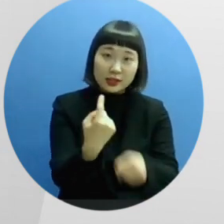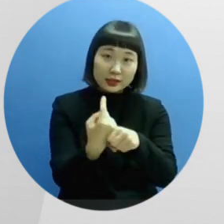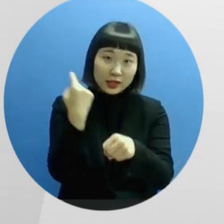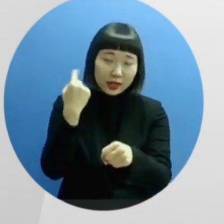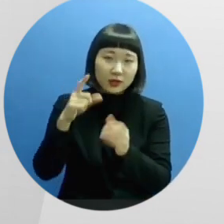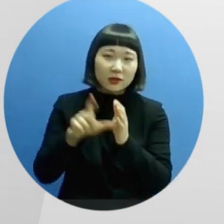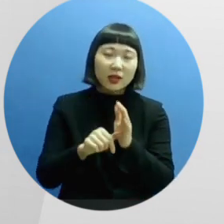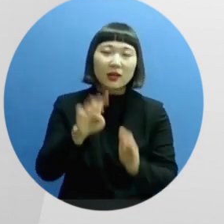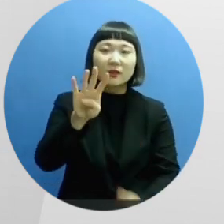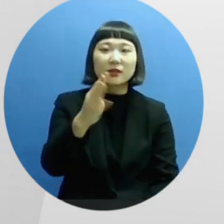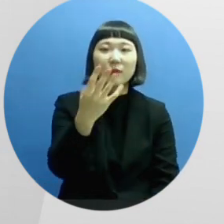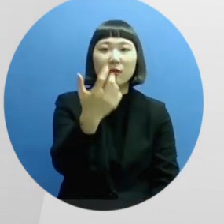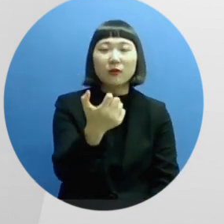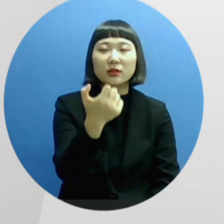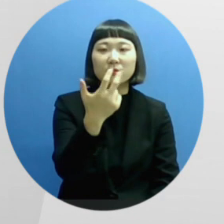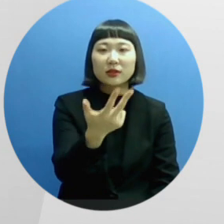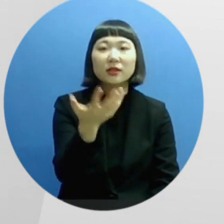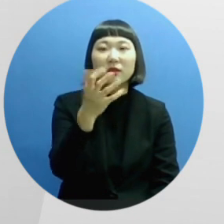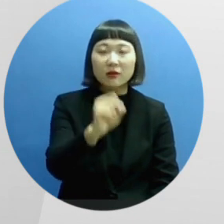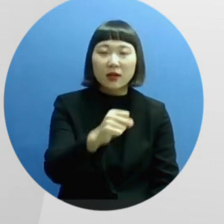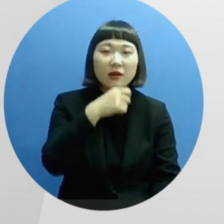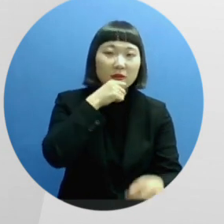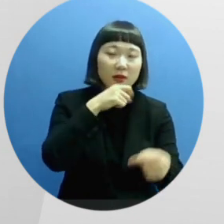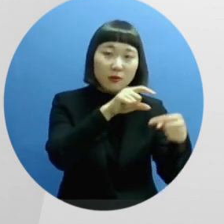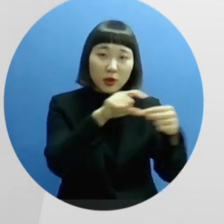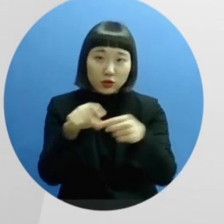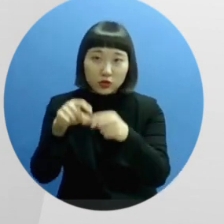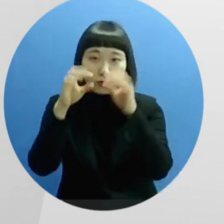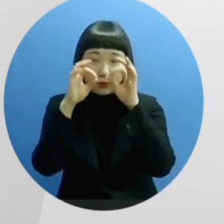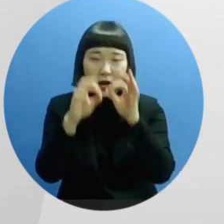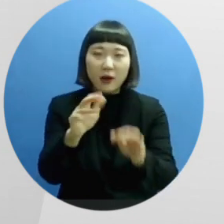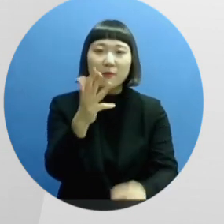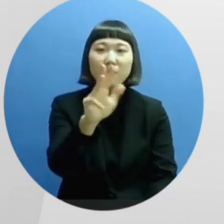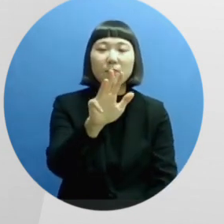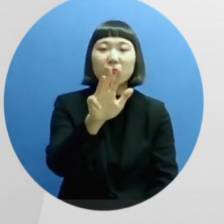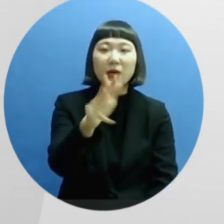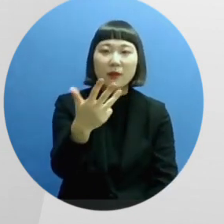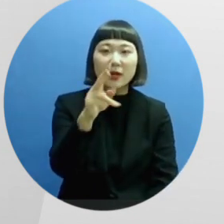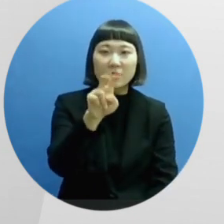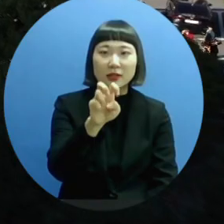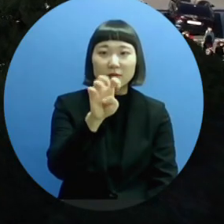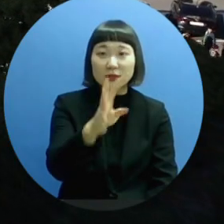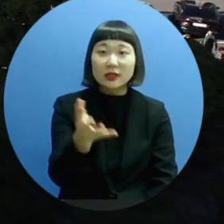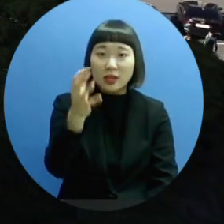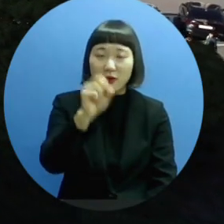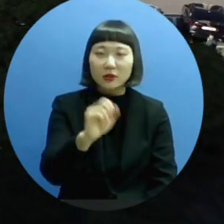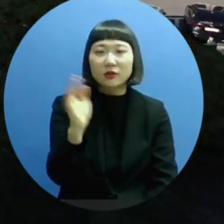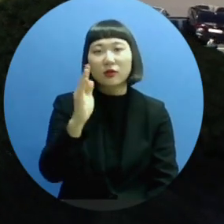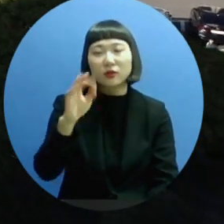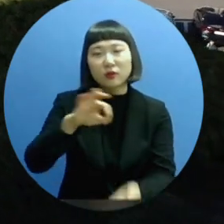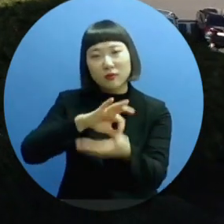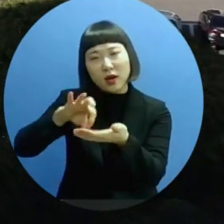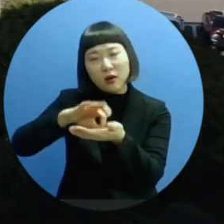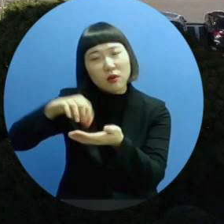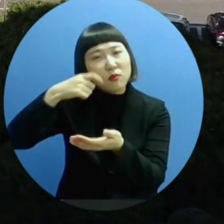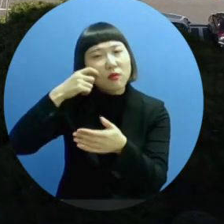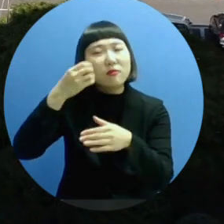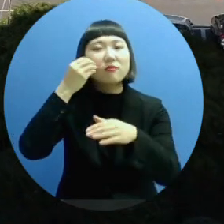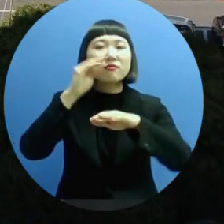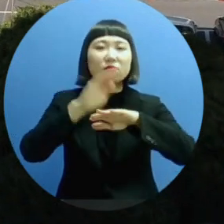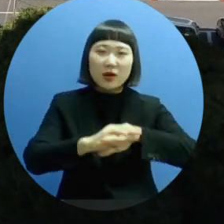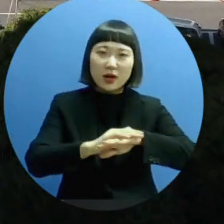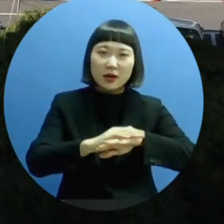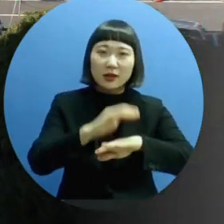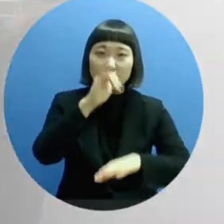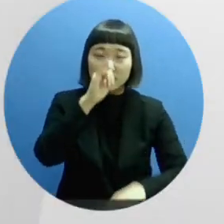등 지난 5년간 연평균 824억 원으로 집계됐습니다. 교육청은 2월액과